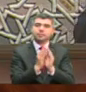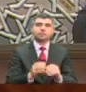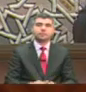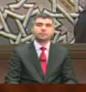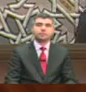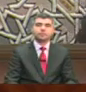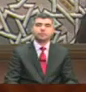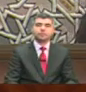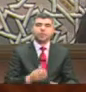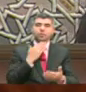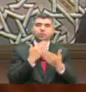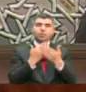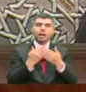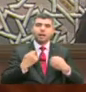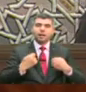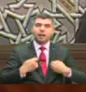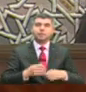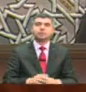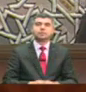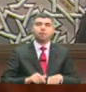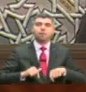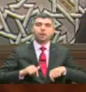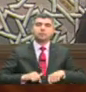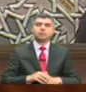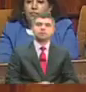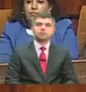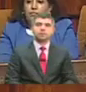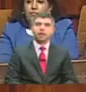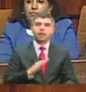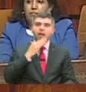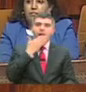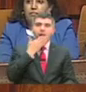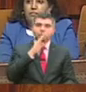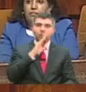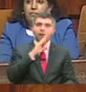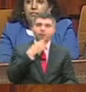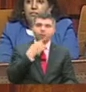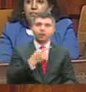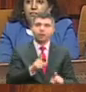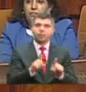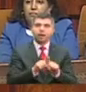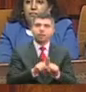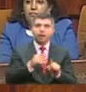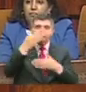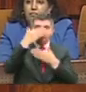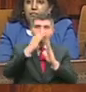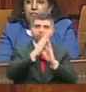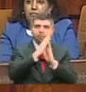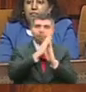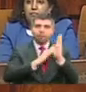مشكورين. شكرا سيد الرئيس. سيد الوزير، الحمد لله المؤشرات الوطنية على